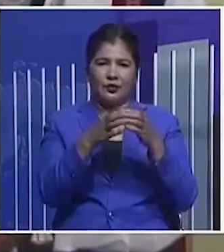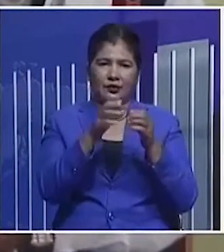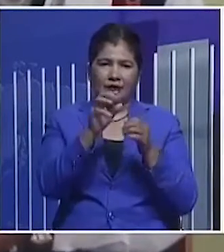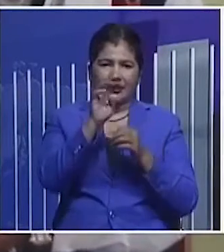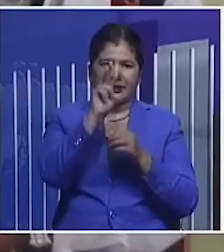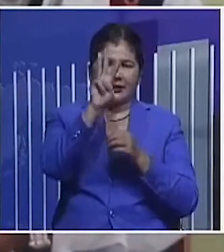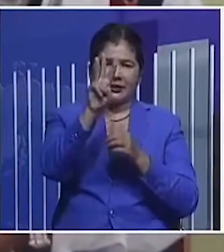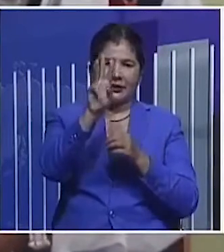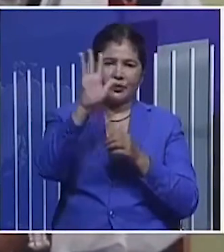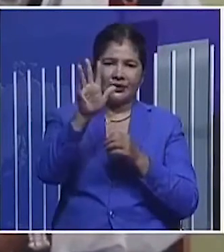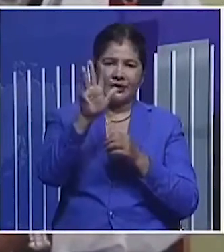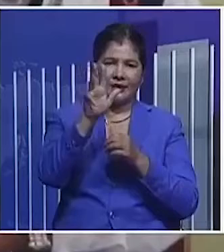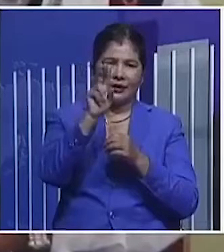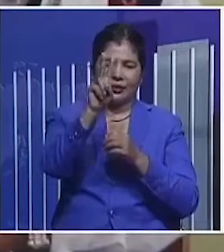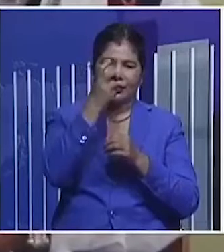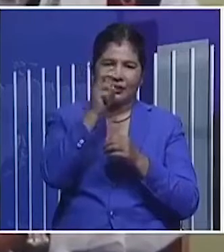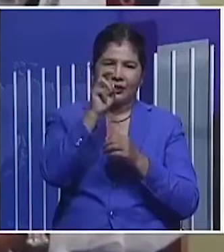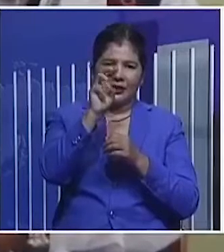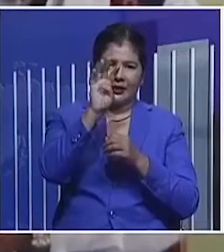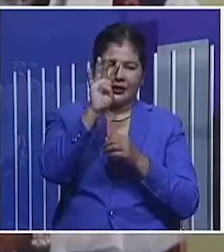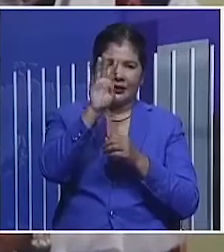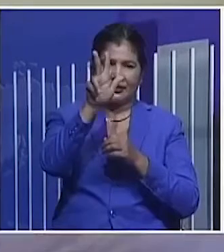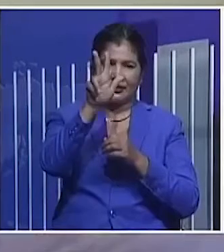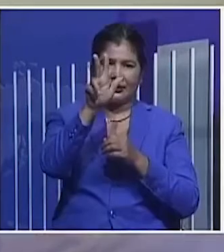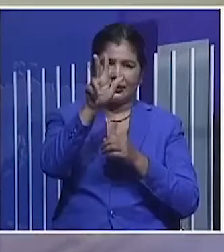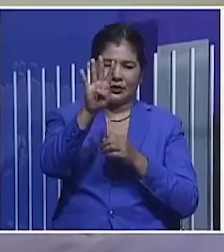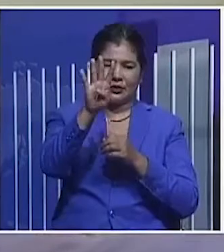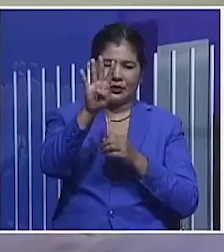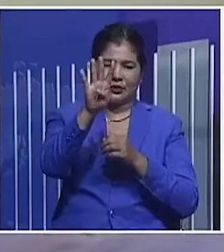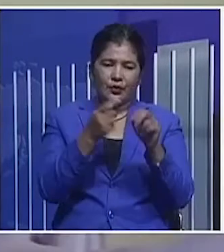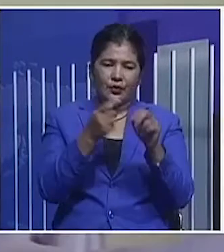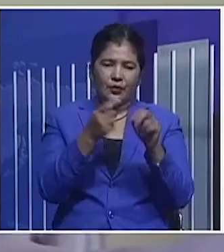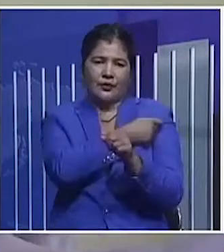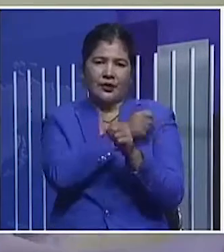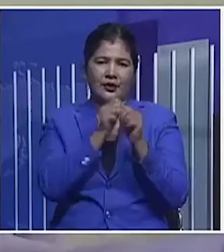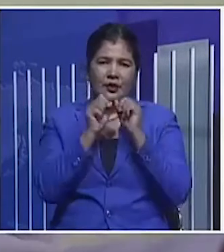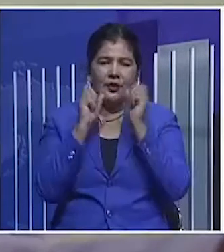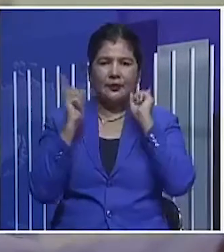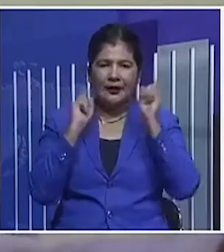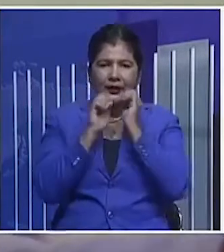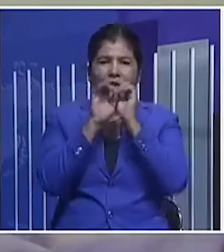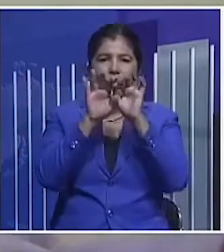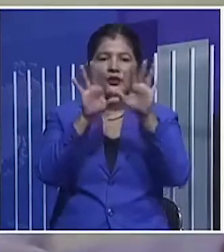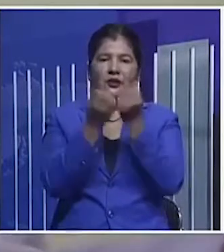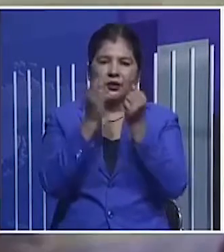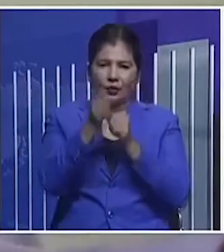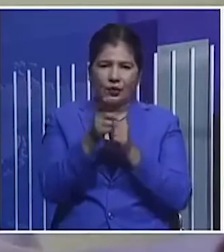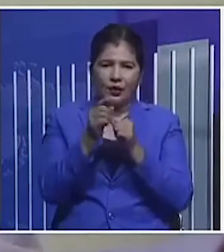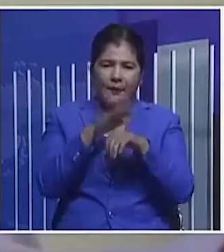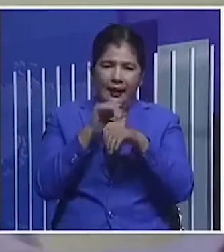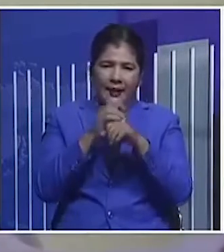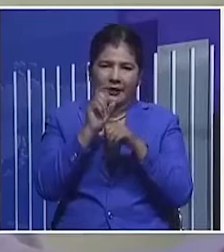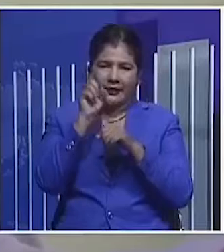39,284 जना नागरिकलाई कोभिड 19 विरूद्धको खोप लगाई पूर्ण खोप सुनिश्चित पालिका घोषणा गरिएको हो। मायादेवी